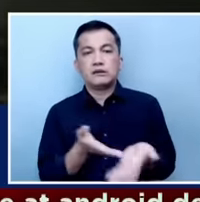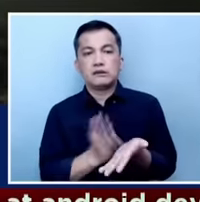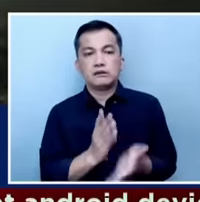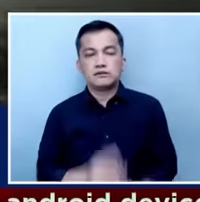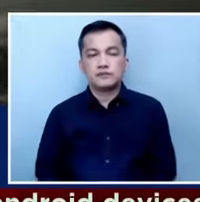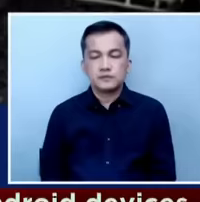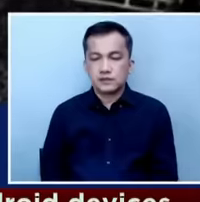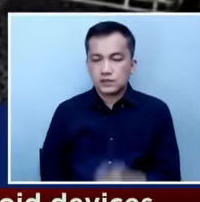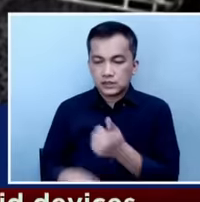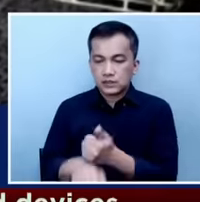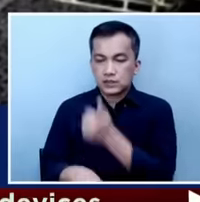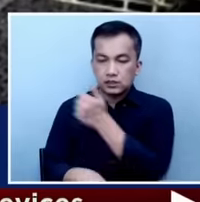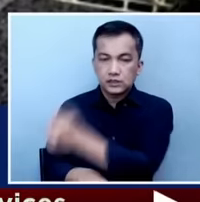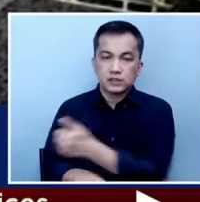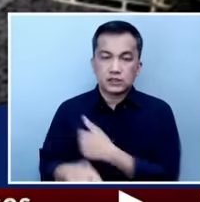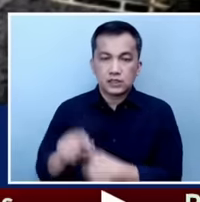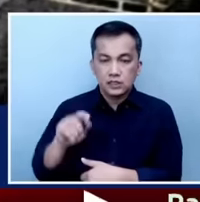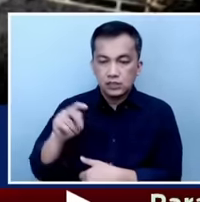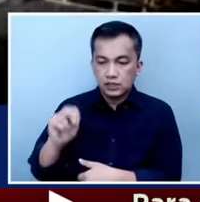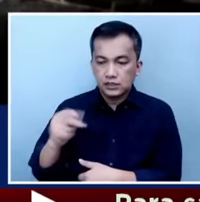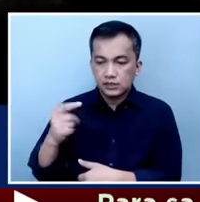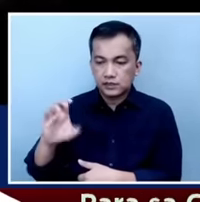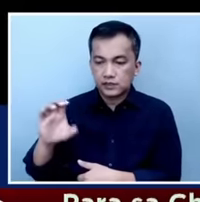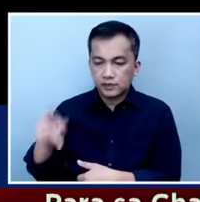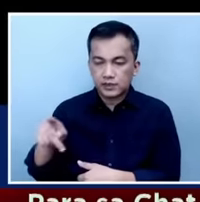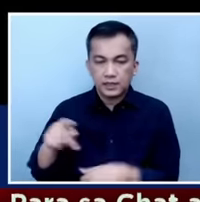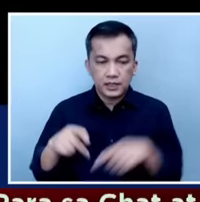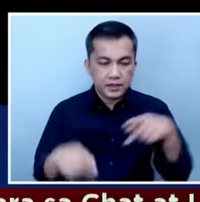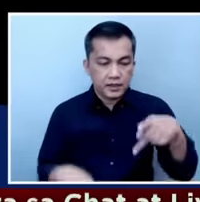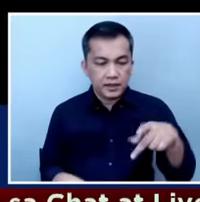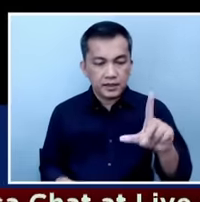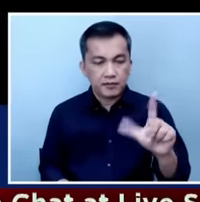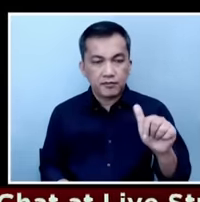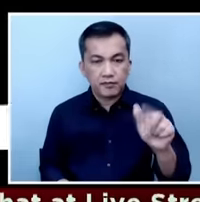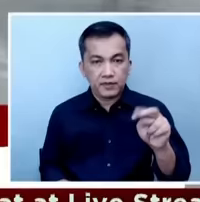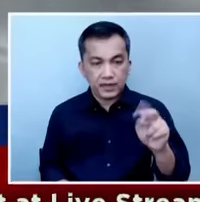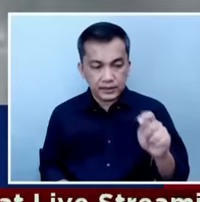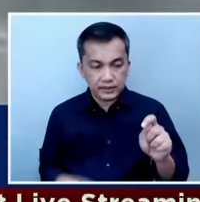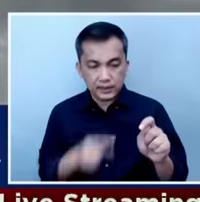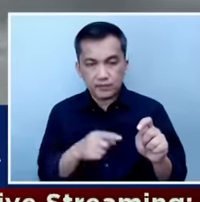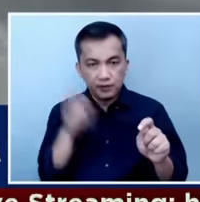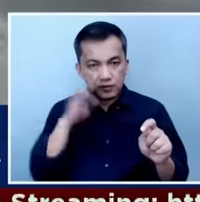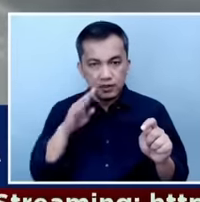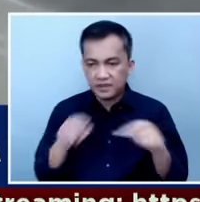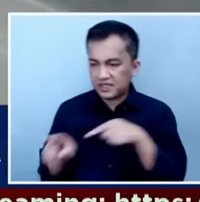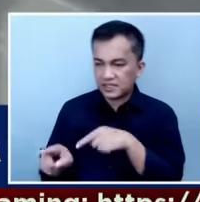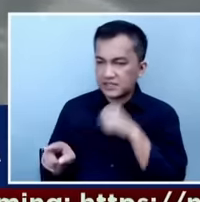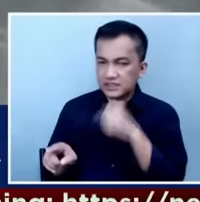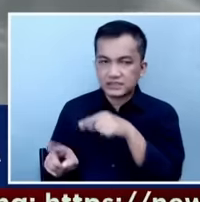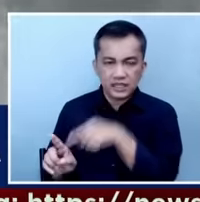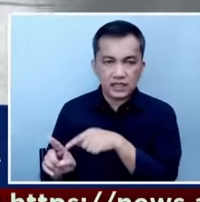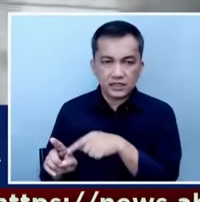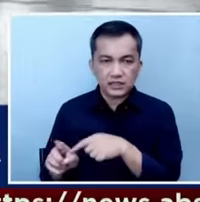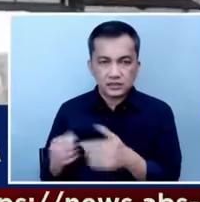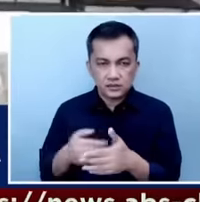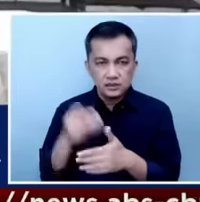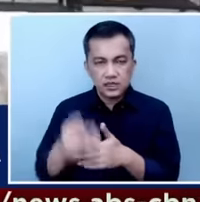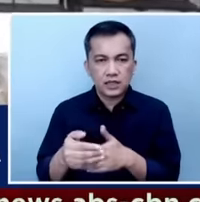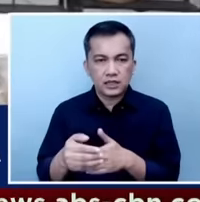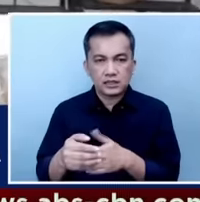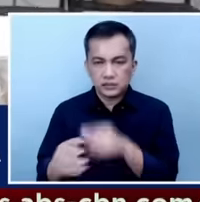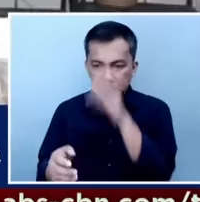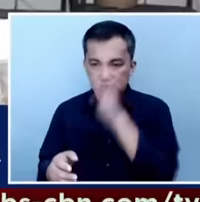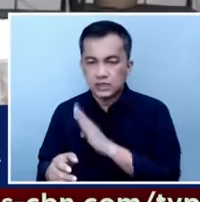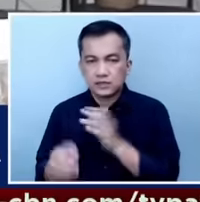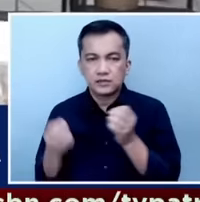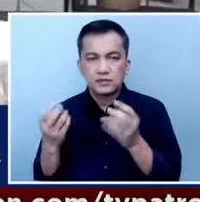ng NGCP, planta ang unang nagkaproblema at hindi sila nasinundan pa ng pagpalya ng